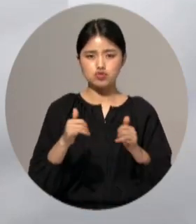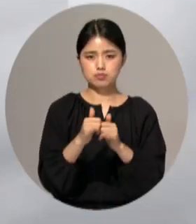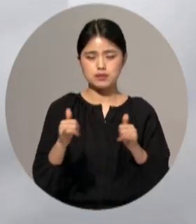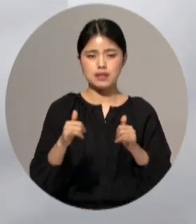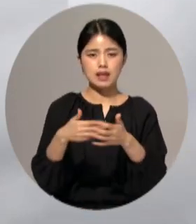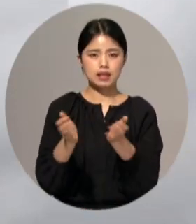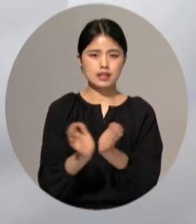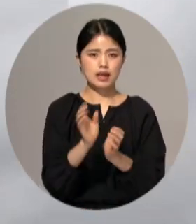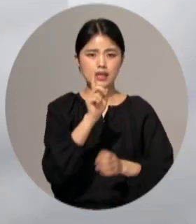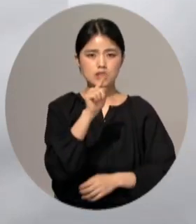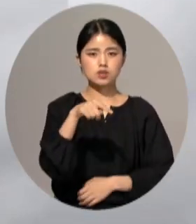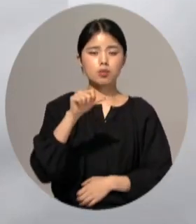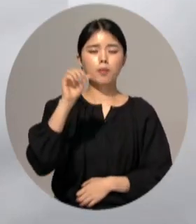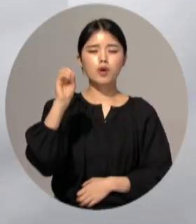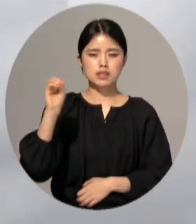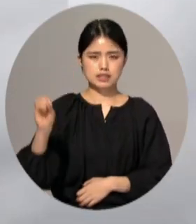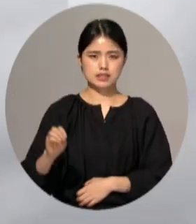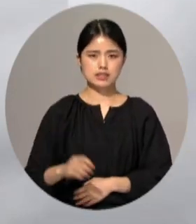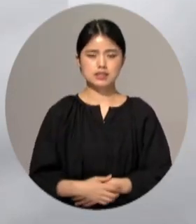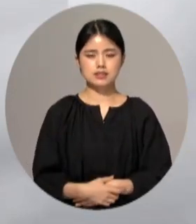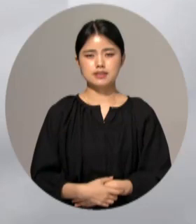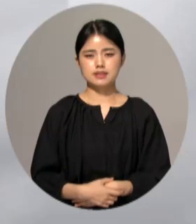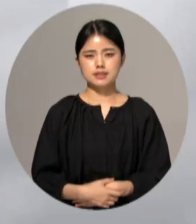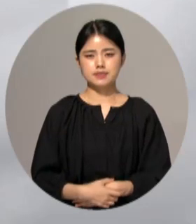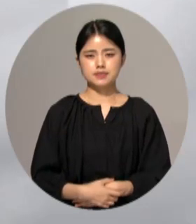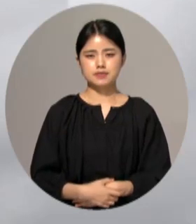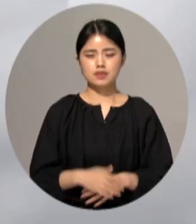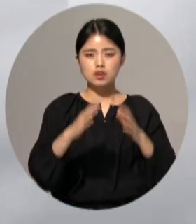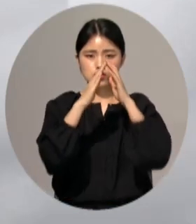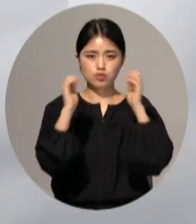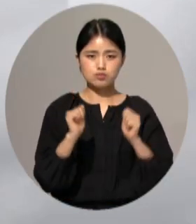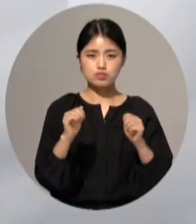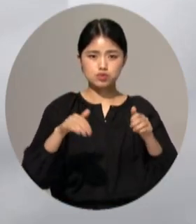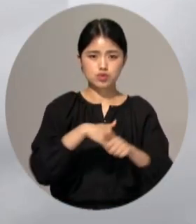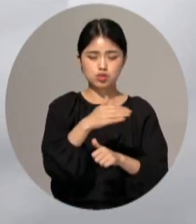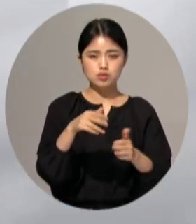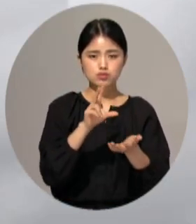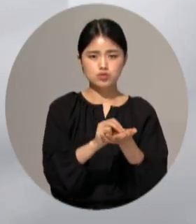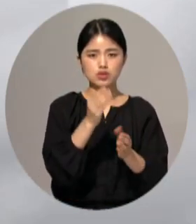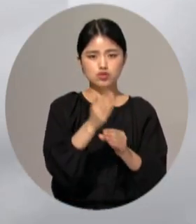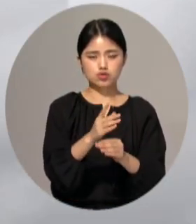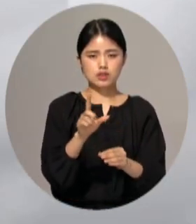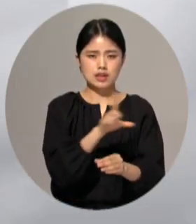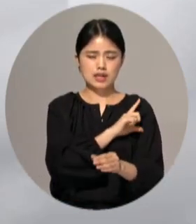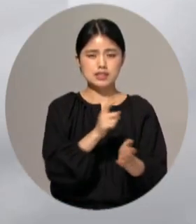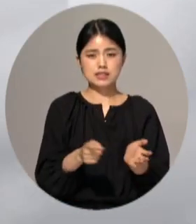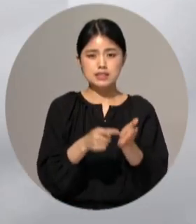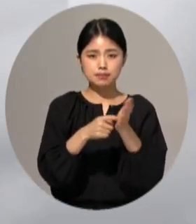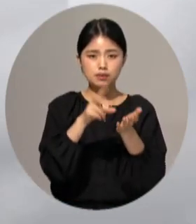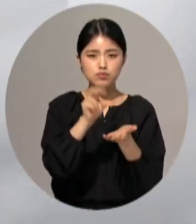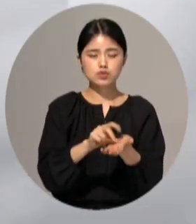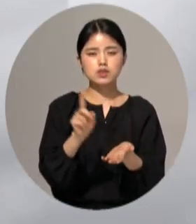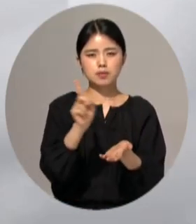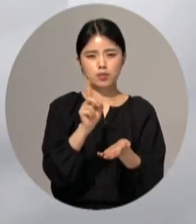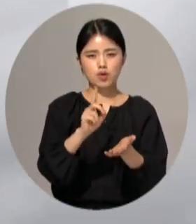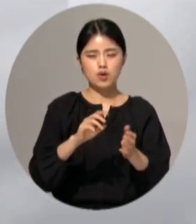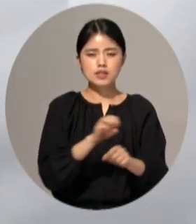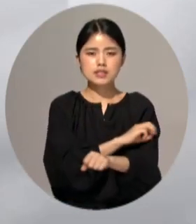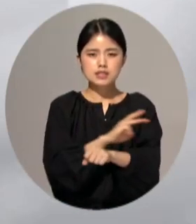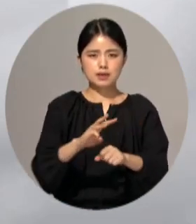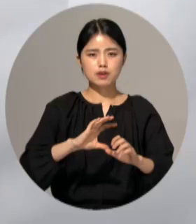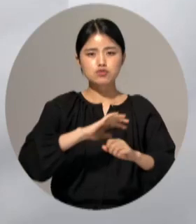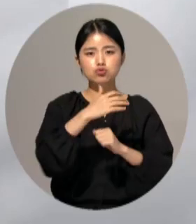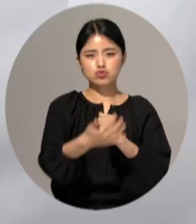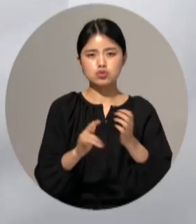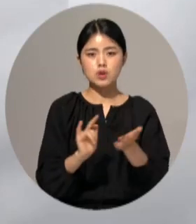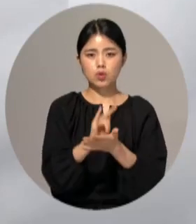해당 1.5% 순이었습니다 전북 현안 중 가장 조속히 처리 해야 할 문제로 는 새만금 국제